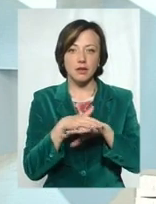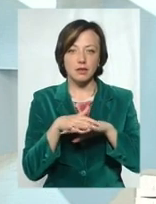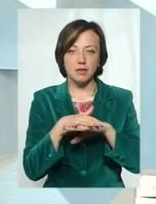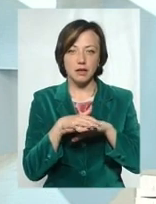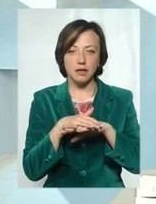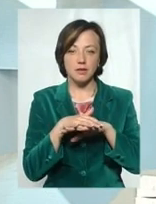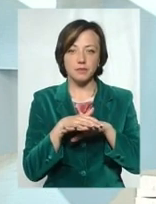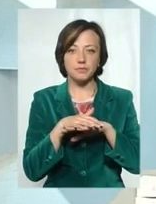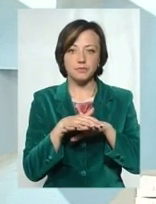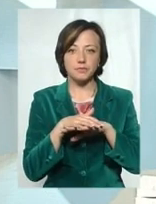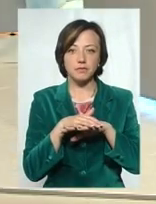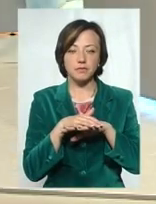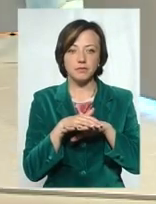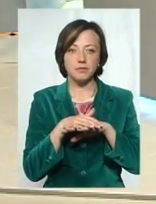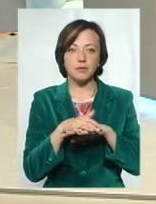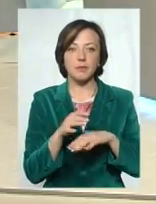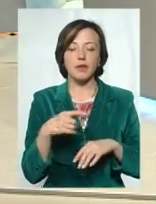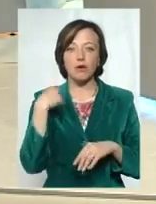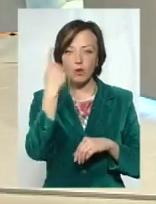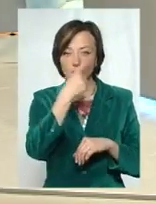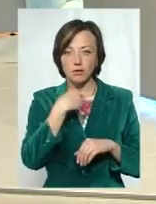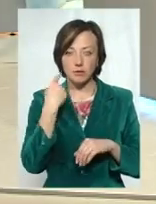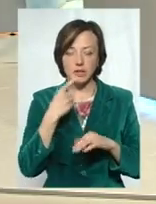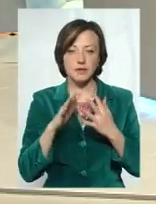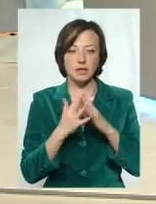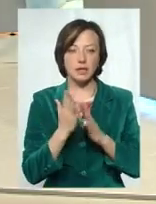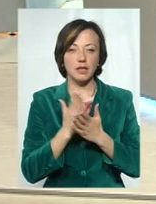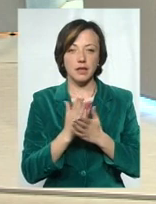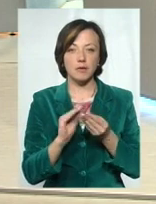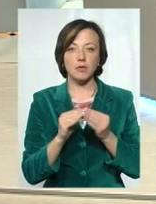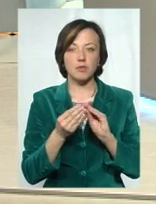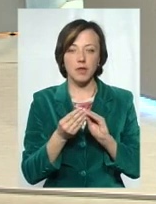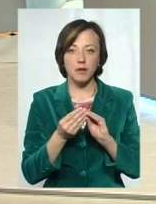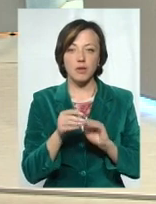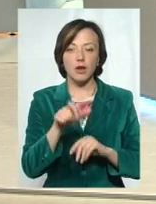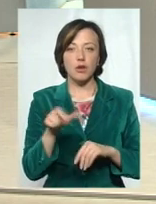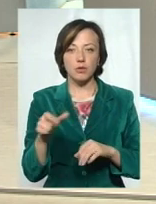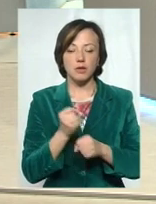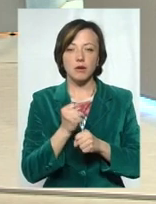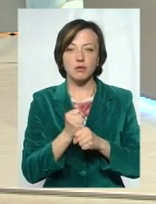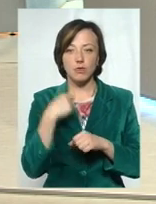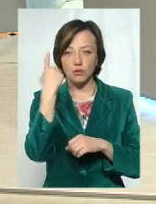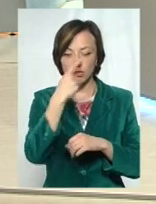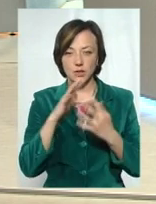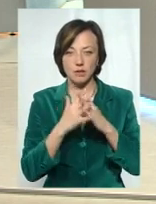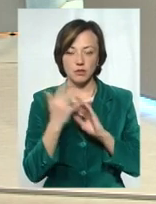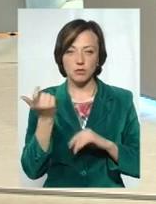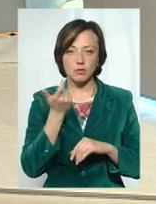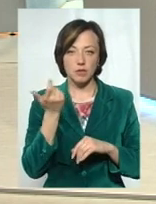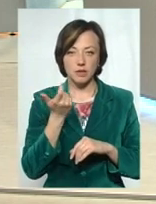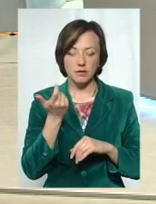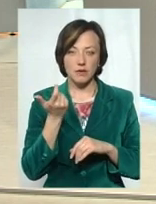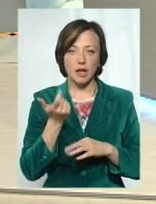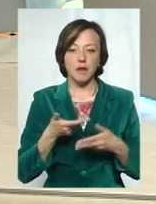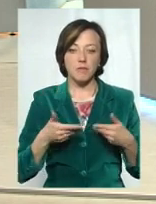Да. Будь ласка. На селі є проблема. Ті люди, які працюють в особистому селянському